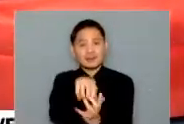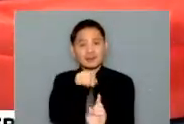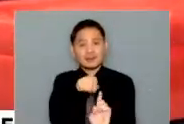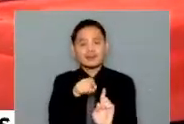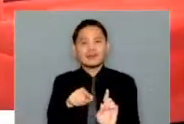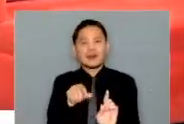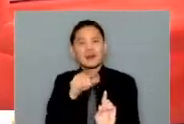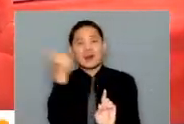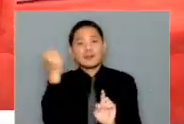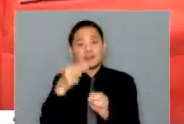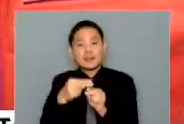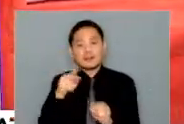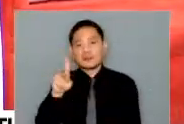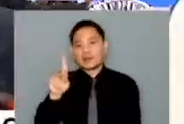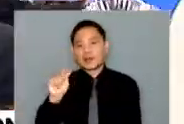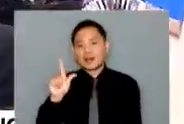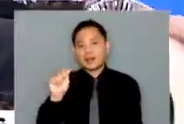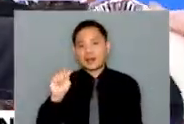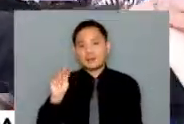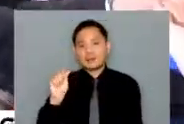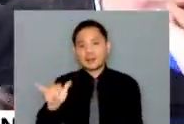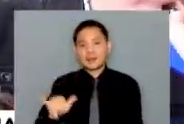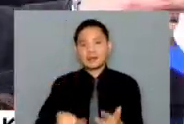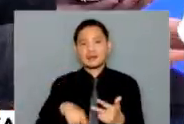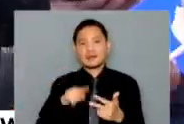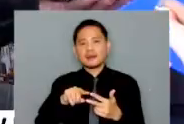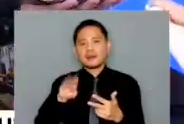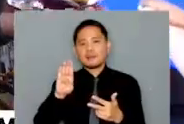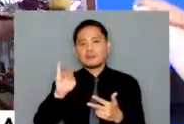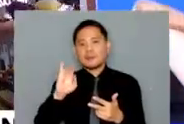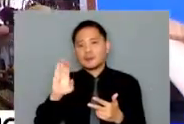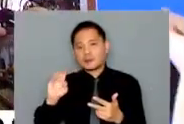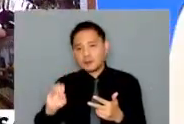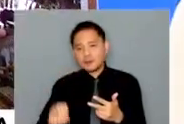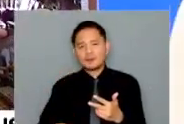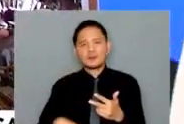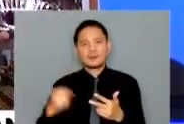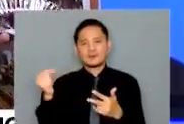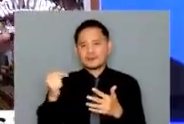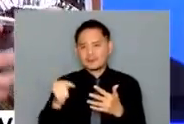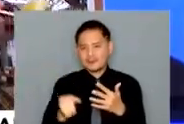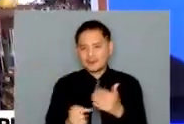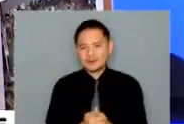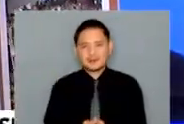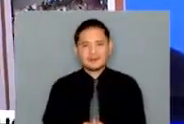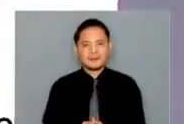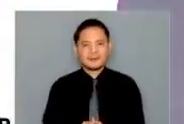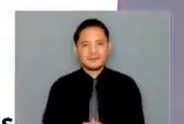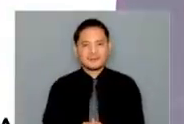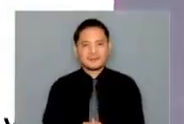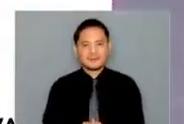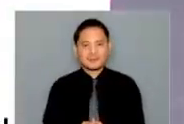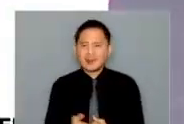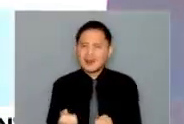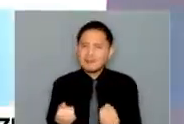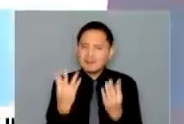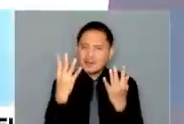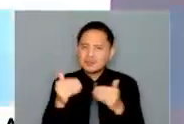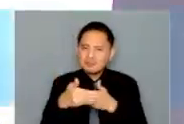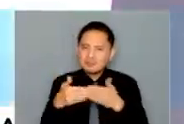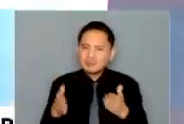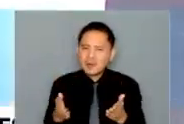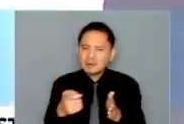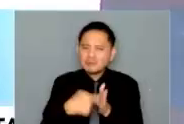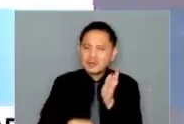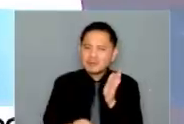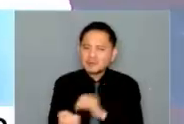Kalamay, bigo. Bigo. Bigo. Tama po, tama. Yan. At tapos magkano naman yung mga pa, yung mga box ng ganito?